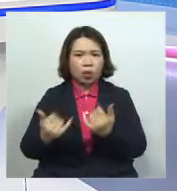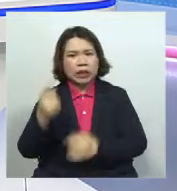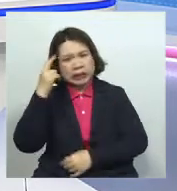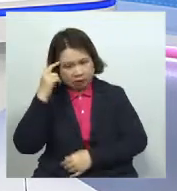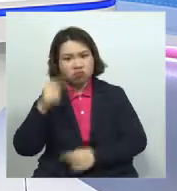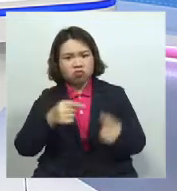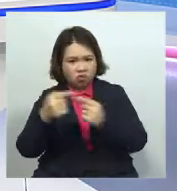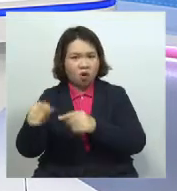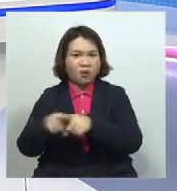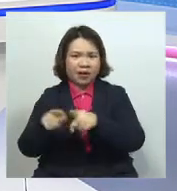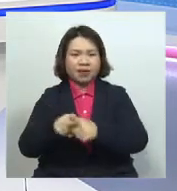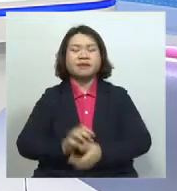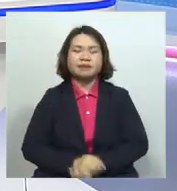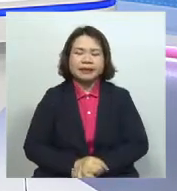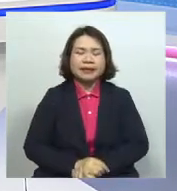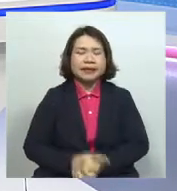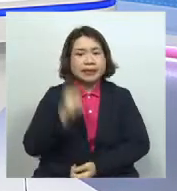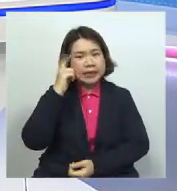ตองคุยเรื่องนี้กันต่อเนื่องแล้วจะได้ข้อสรุปนะครับ